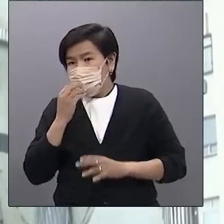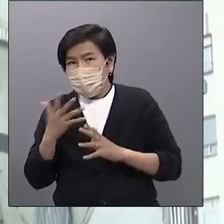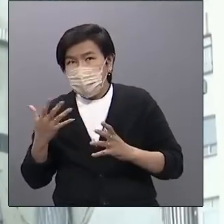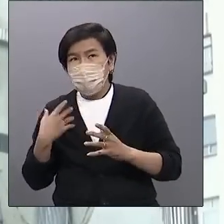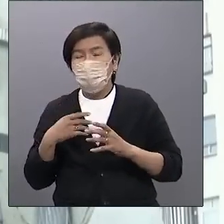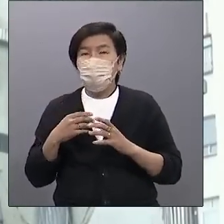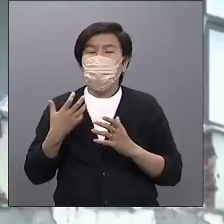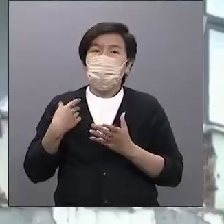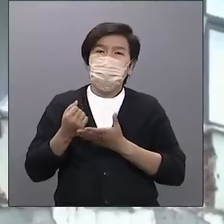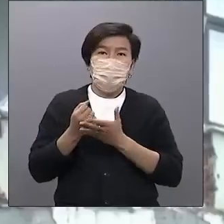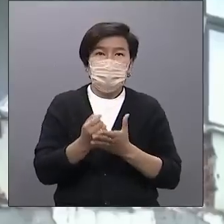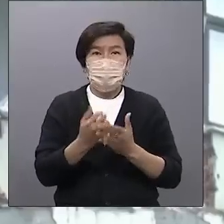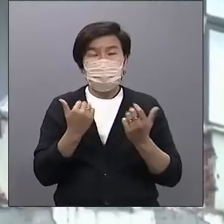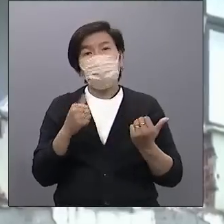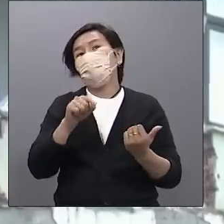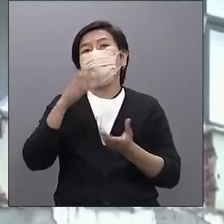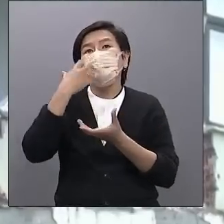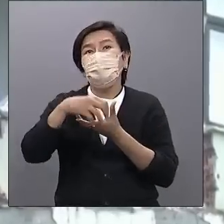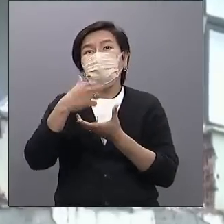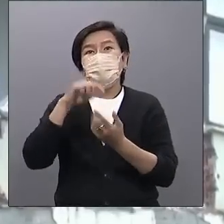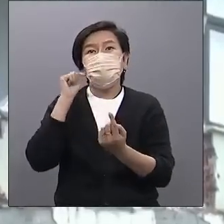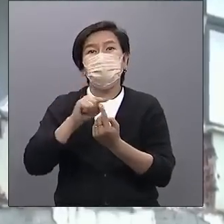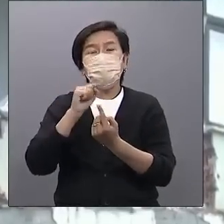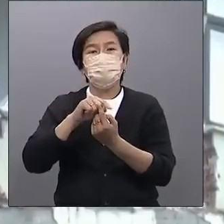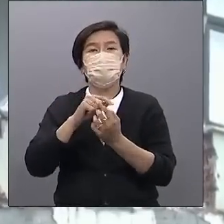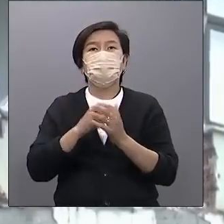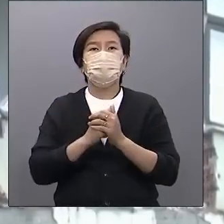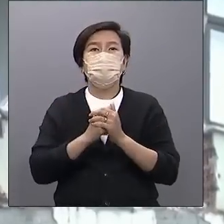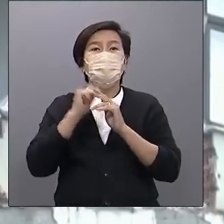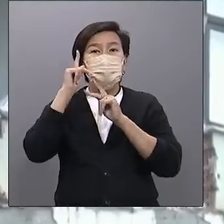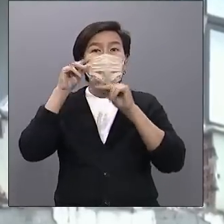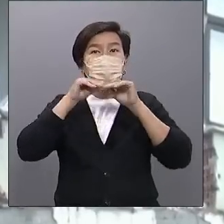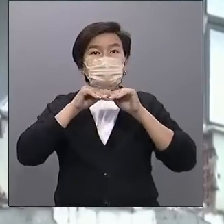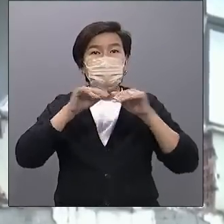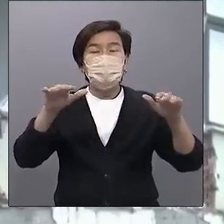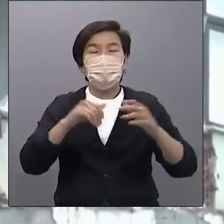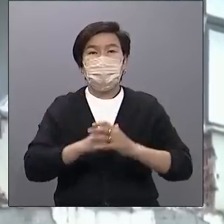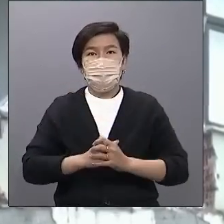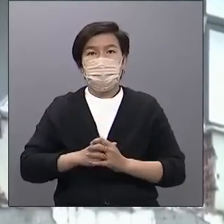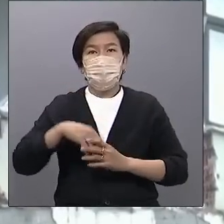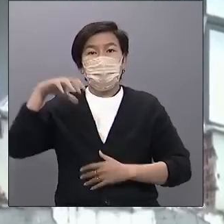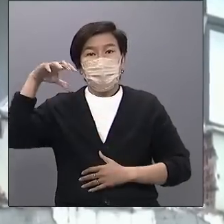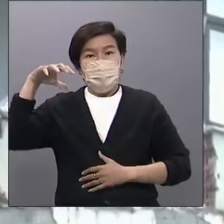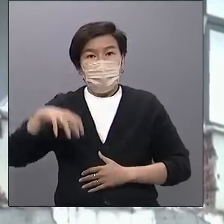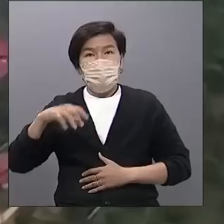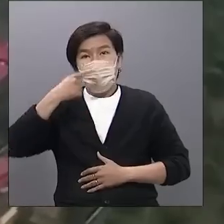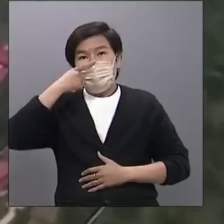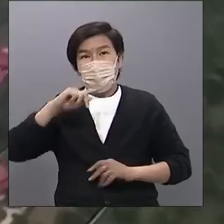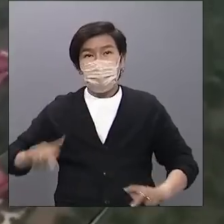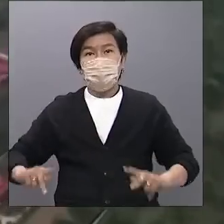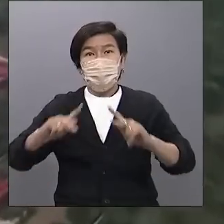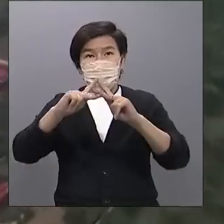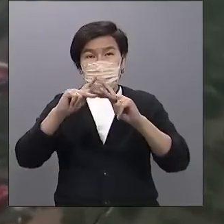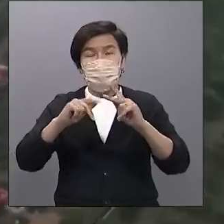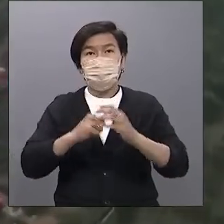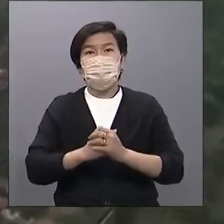เป็นที่ยืนยันตรงกันระหว่างสื่อกับกระทรวงการต่างประเทศของไทยกับการพบหญิงไทยเสียชีวิต